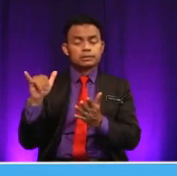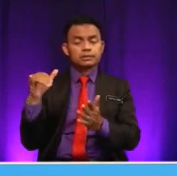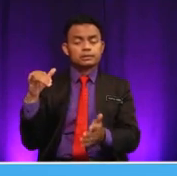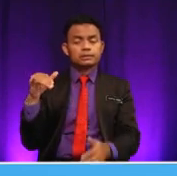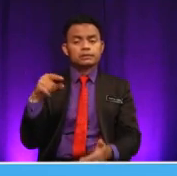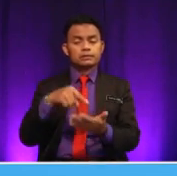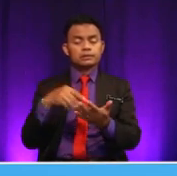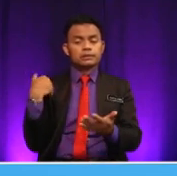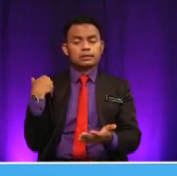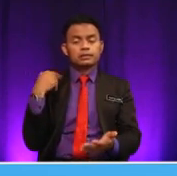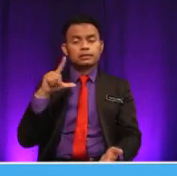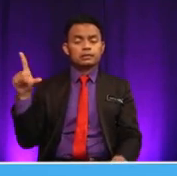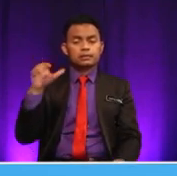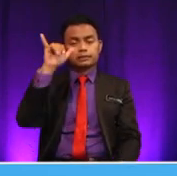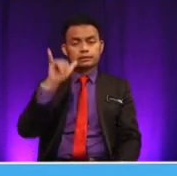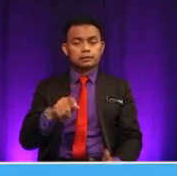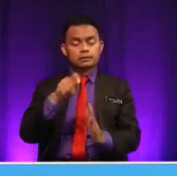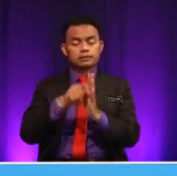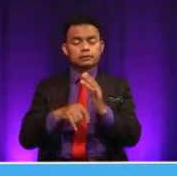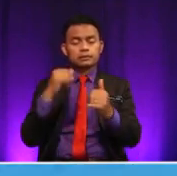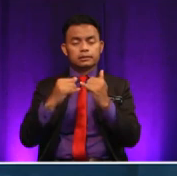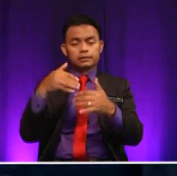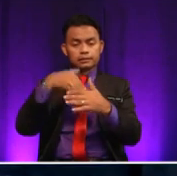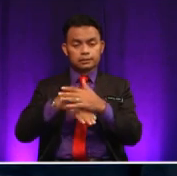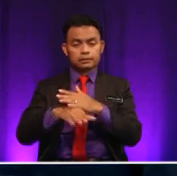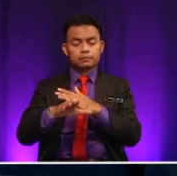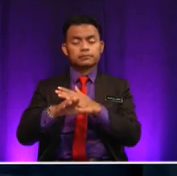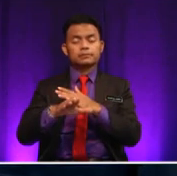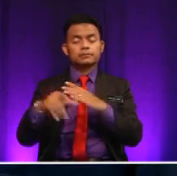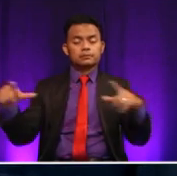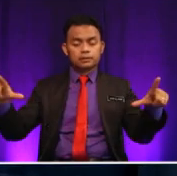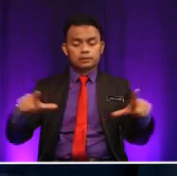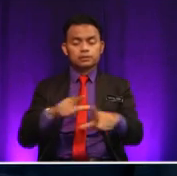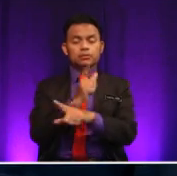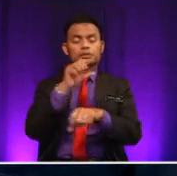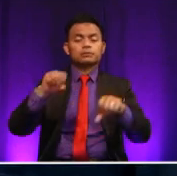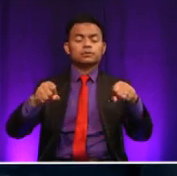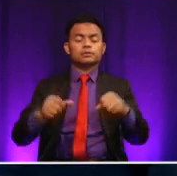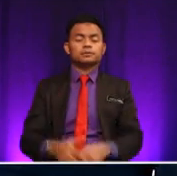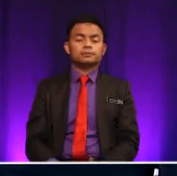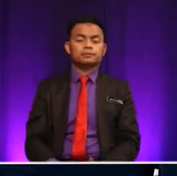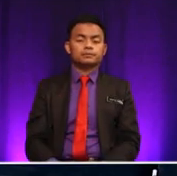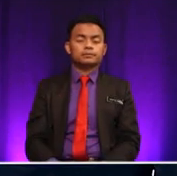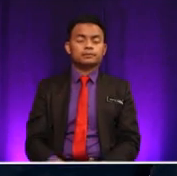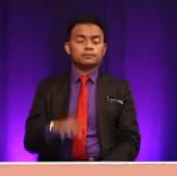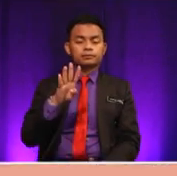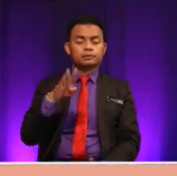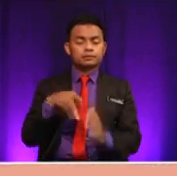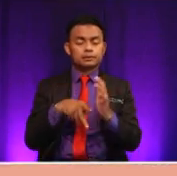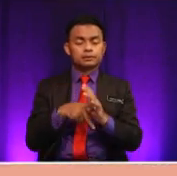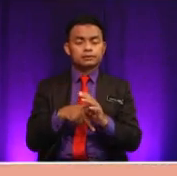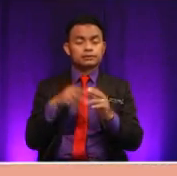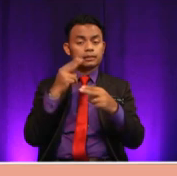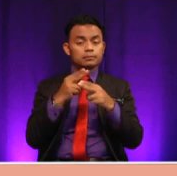melakukan moto jadi benih yang sama ujian kita tengok gambar aja